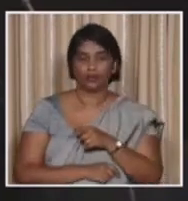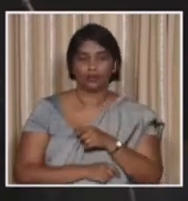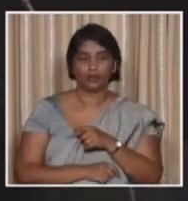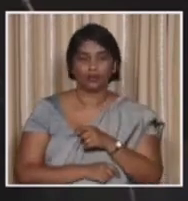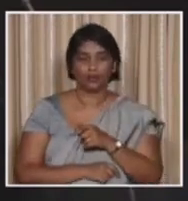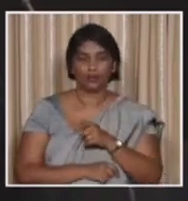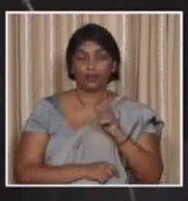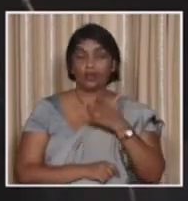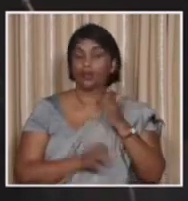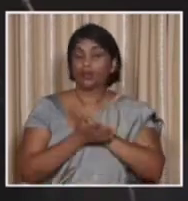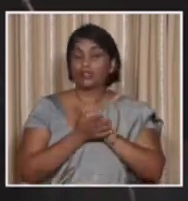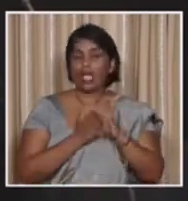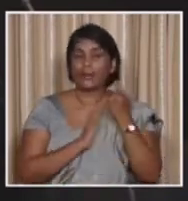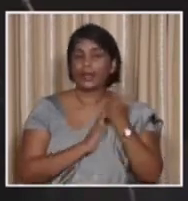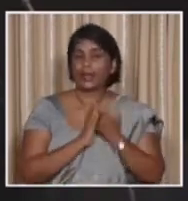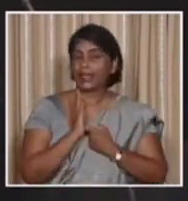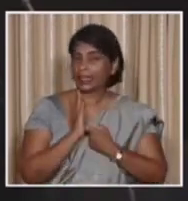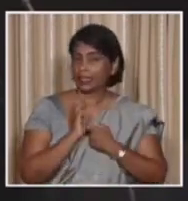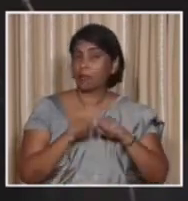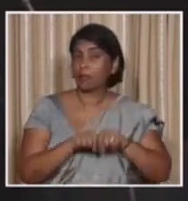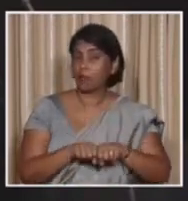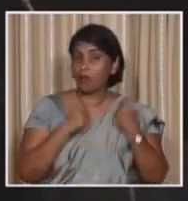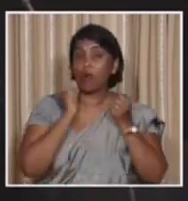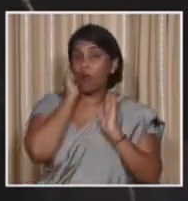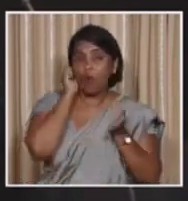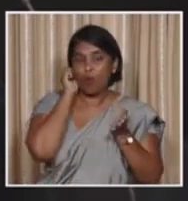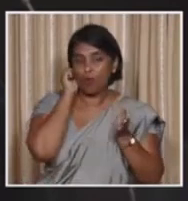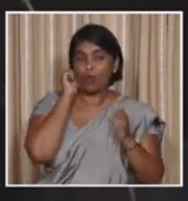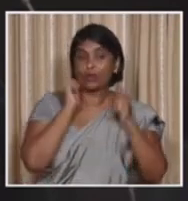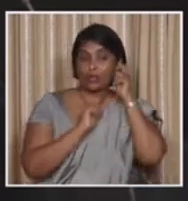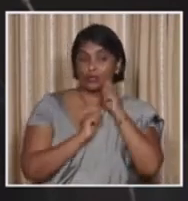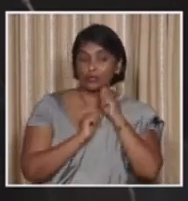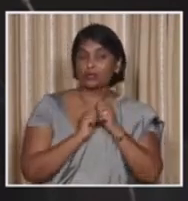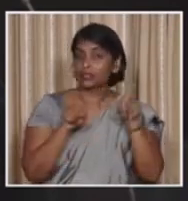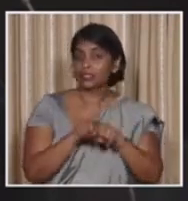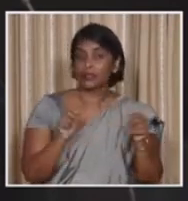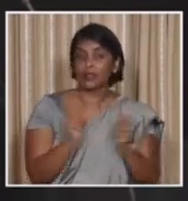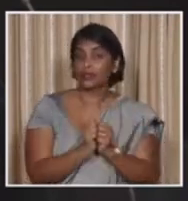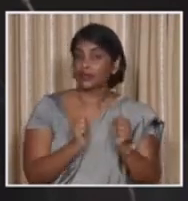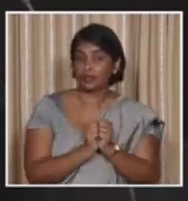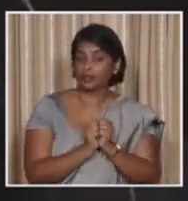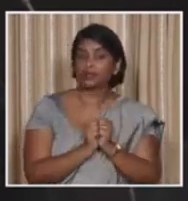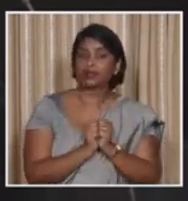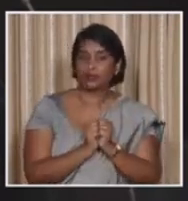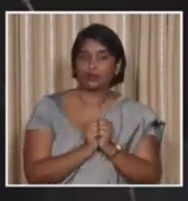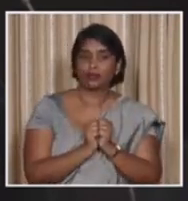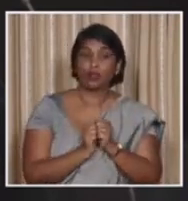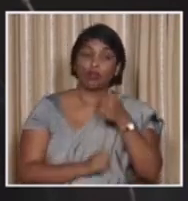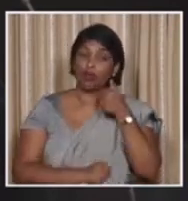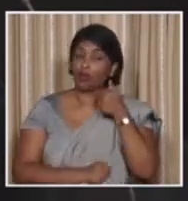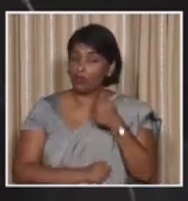කවුද සාමය හා නීතිය උල්ලංඝනය කරන්නේත් කවුද ත්‍රස්තවාදීන් විදියට හැසිරෙන්නේත් කියන එක ගැන මම හිතන්නේ